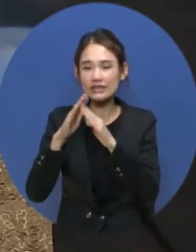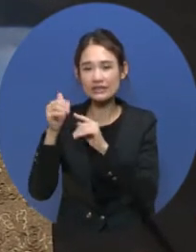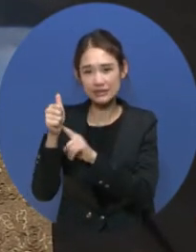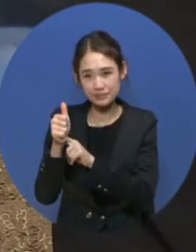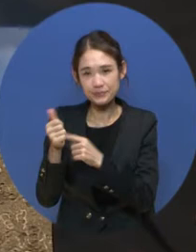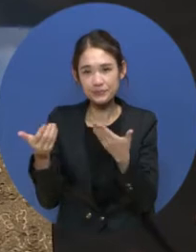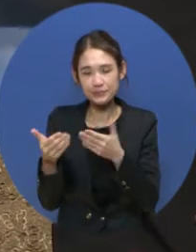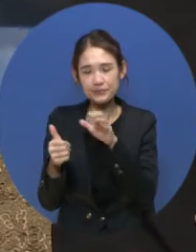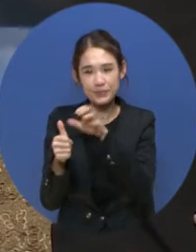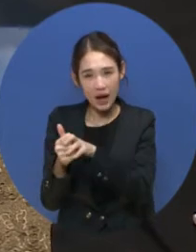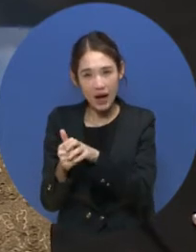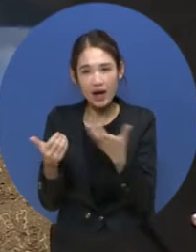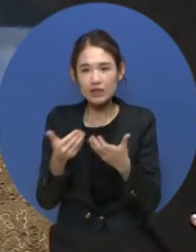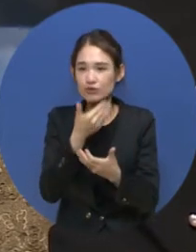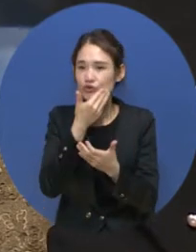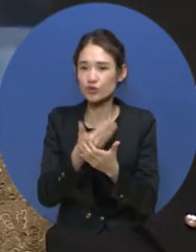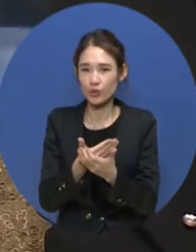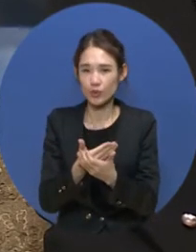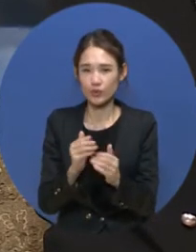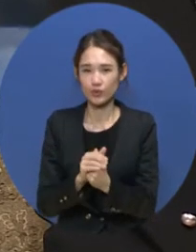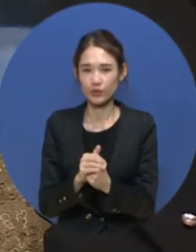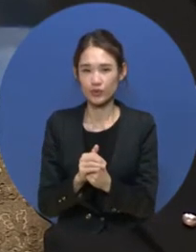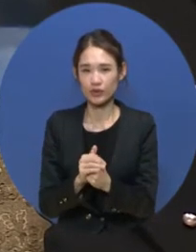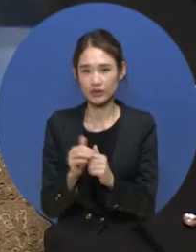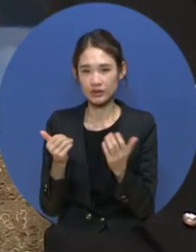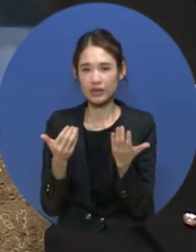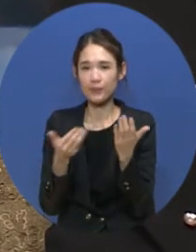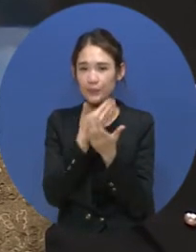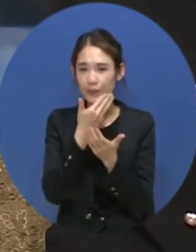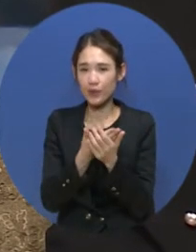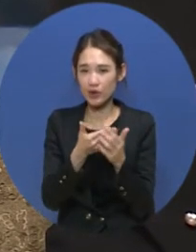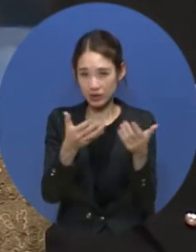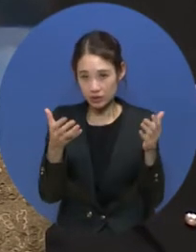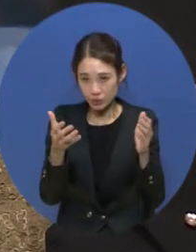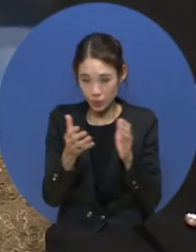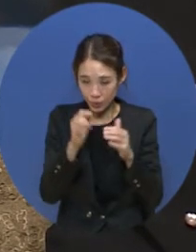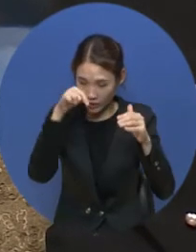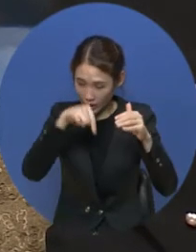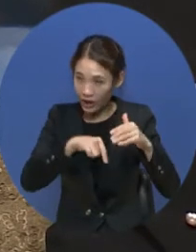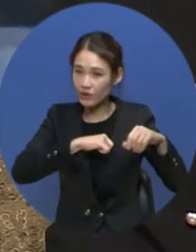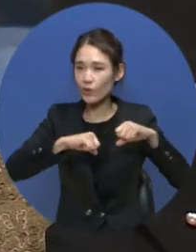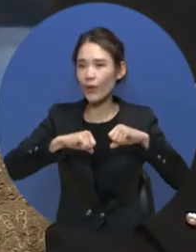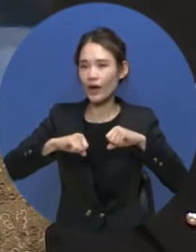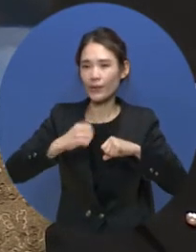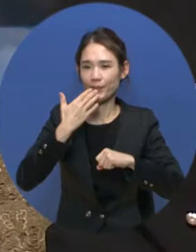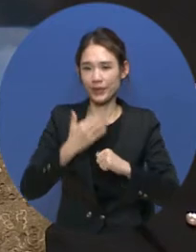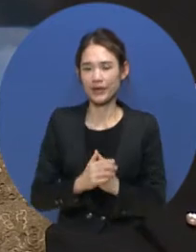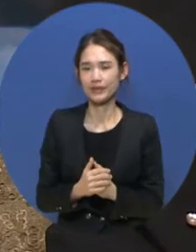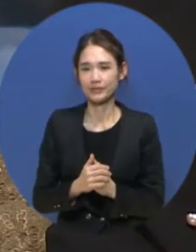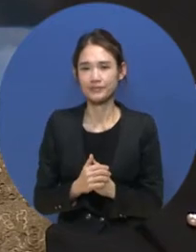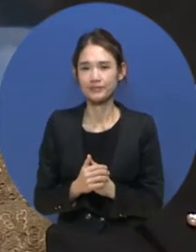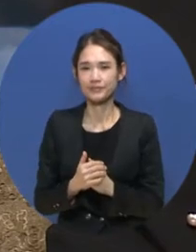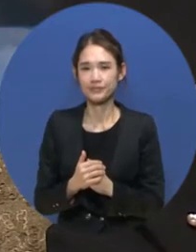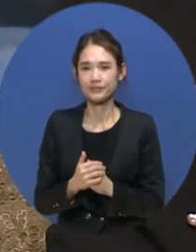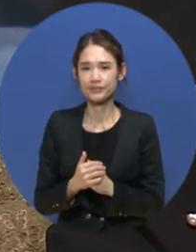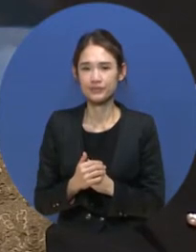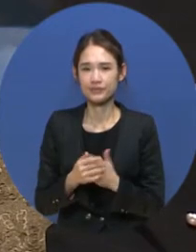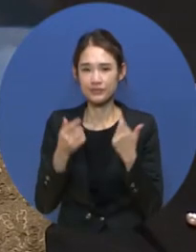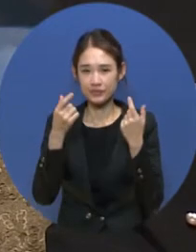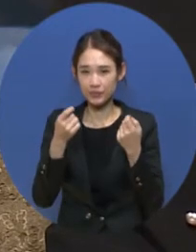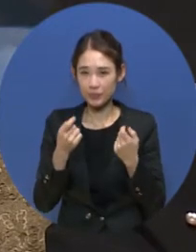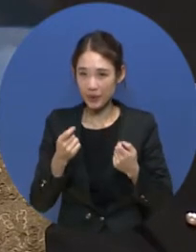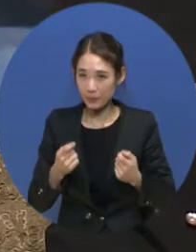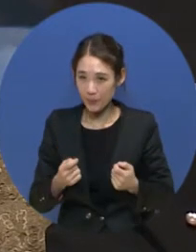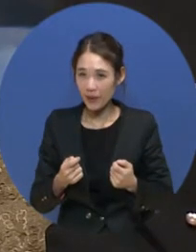업무도 중요하고 예. 근데 사실은 그 업무를 통해서 이 단체의 활동을 할 수 있다고 저는 생각을 해요. 네. 이제 그런